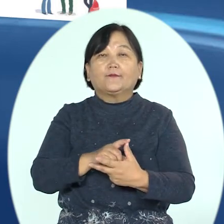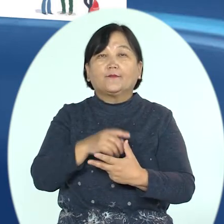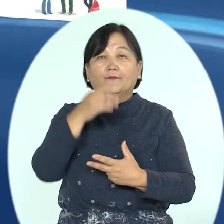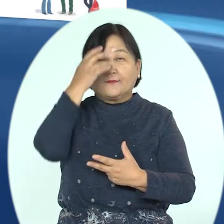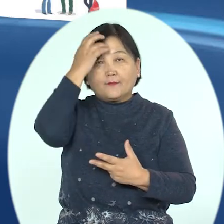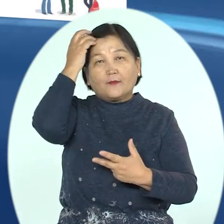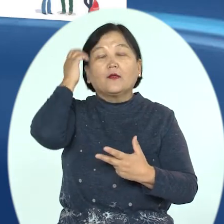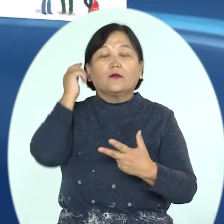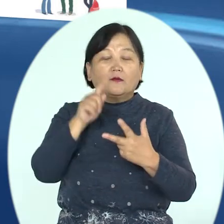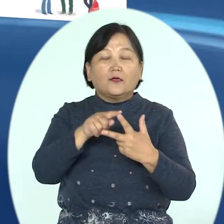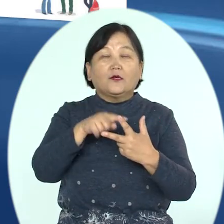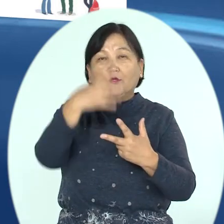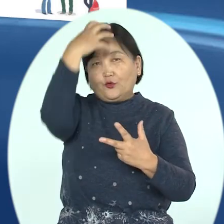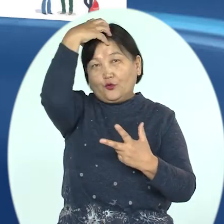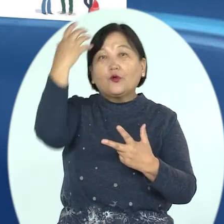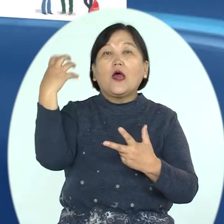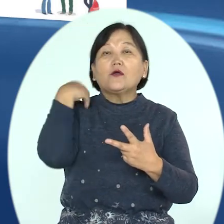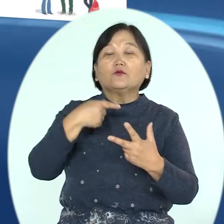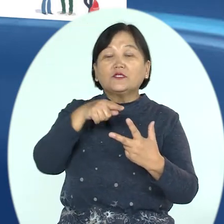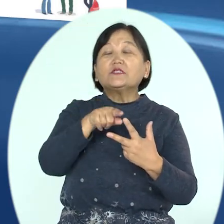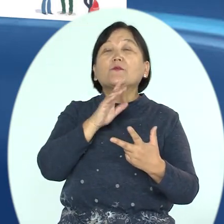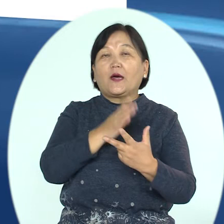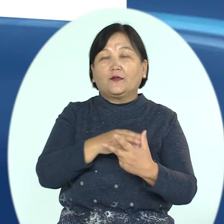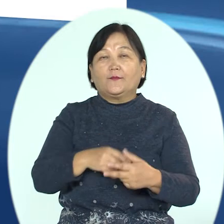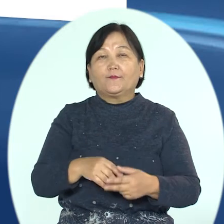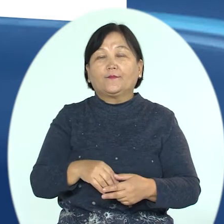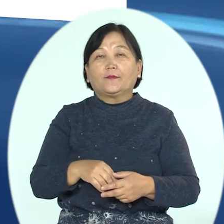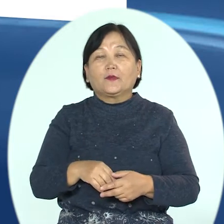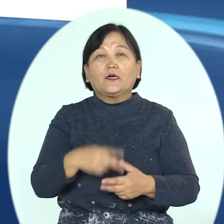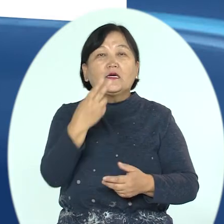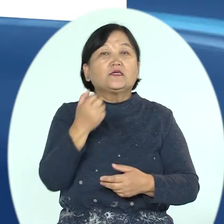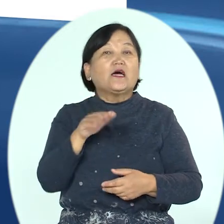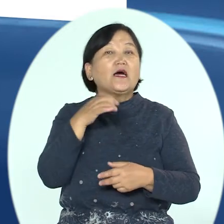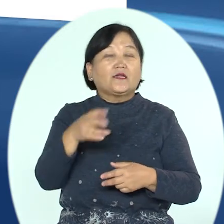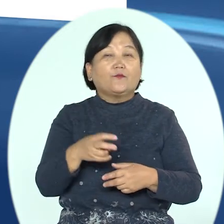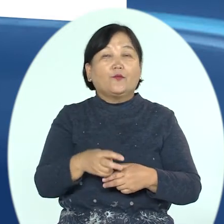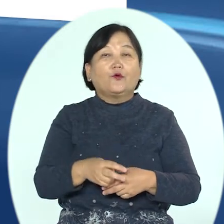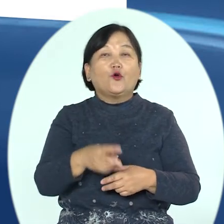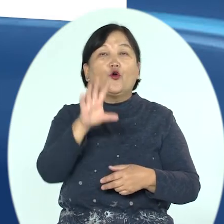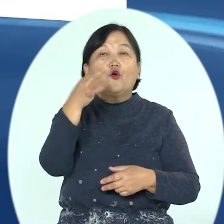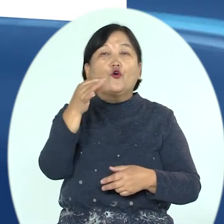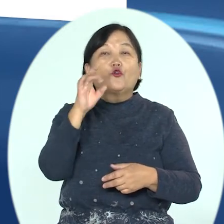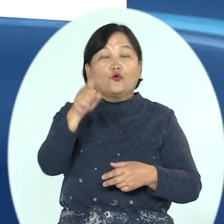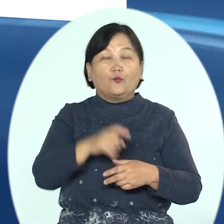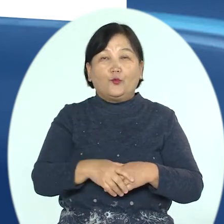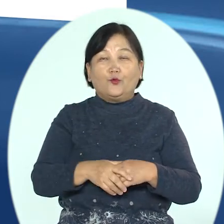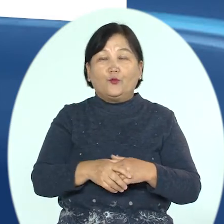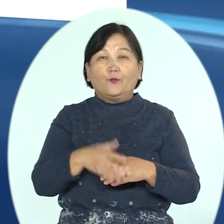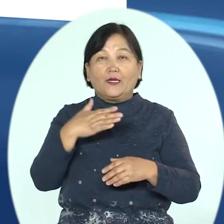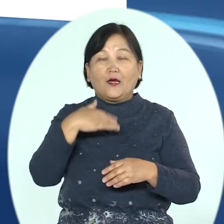бол хамруулдаг байж байгаа. За энд мөн цаатаа өрхийн суралцагч гэж байгаа. Энэ бол бас нэг